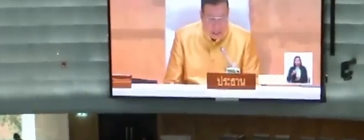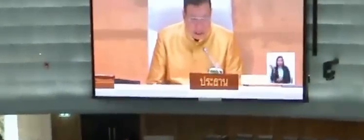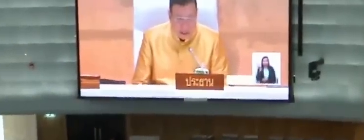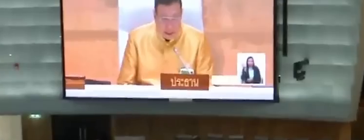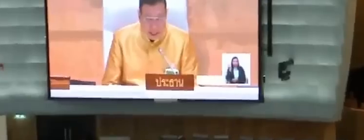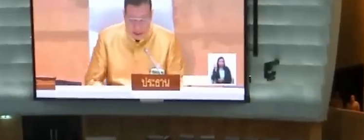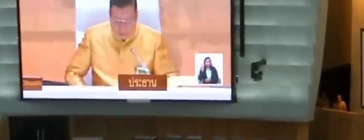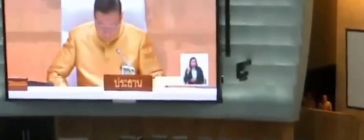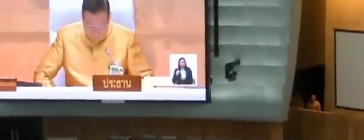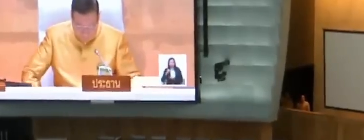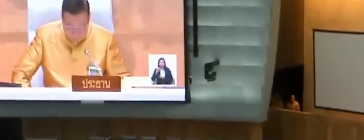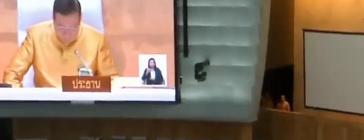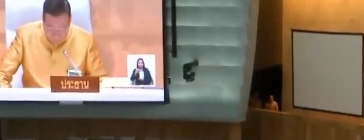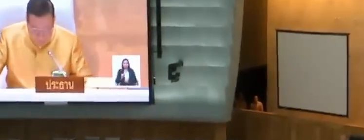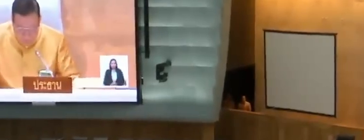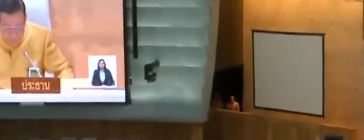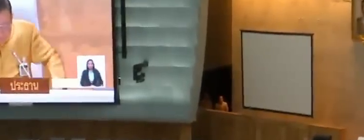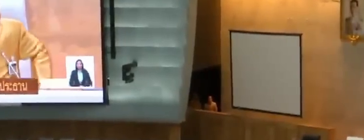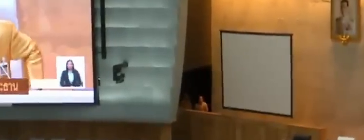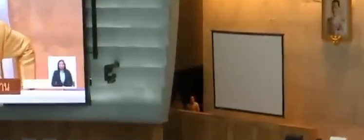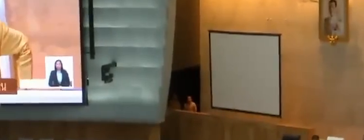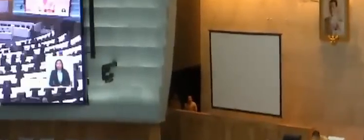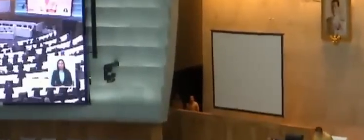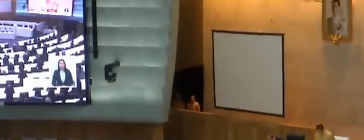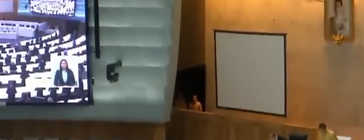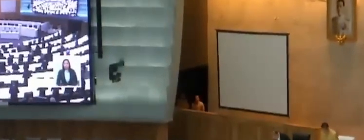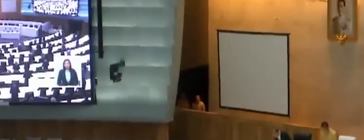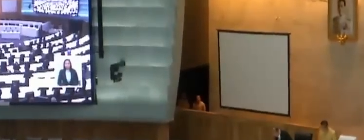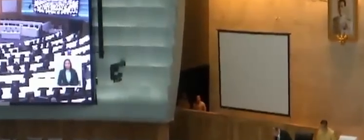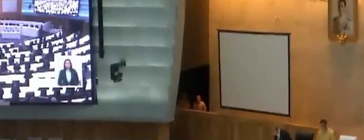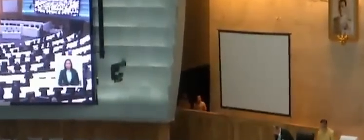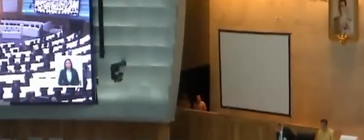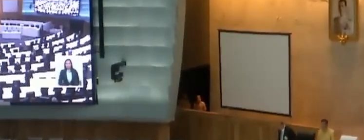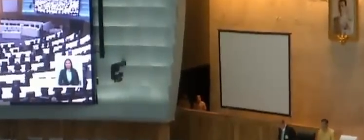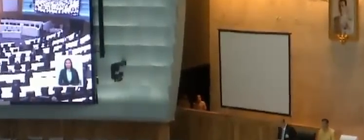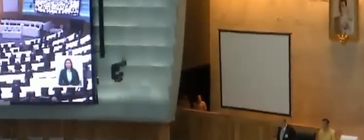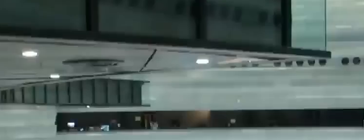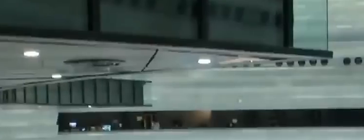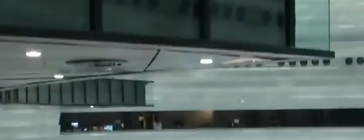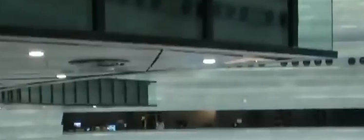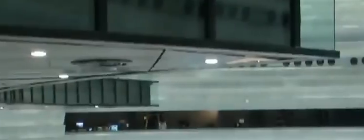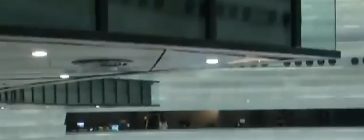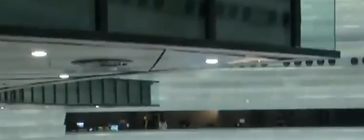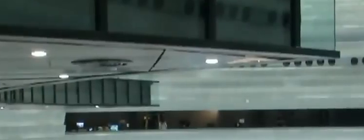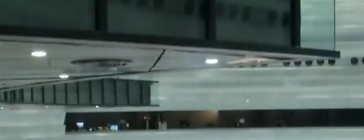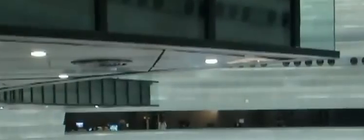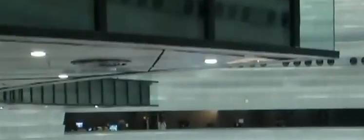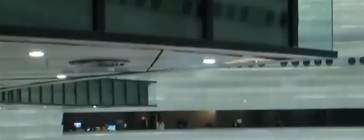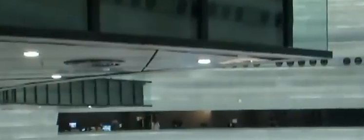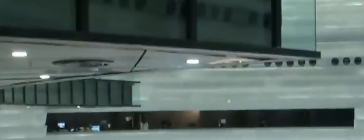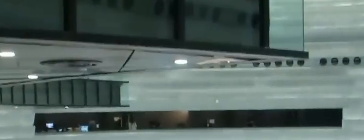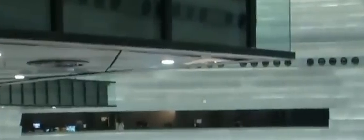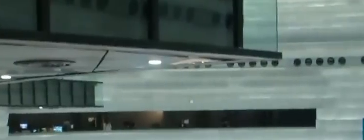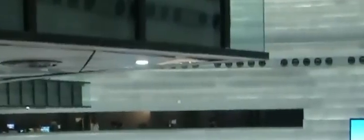สวแล้วแต่ว่า 250สวเนี่ยก็คือได้รับโปรดเกล้าโปรดกระหม่อมนะฮะเป็นสมาชิกวุฒิสภา